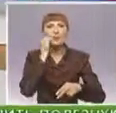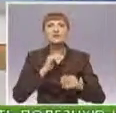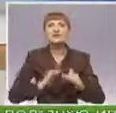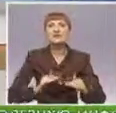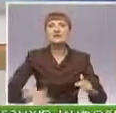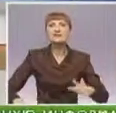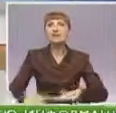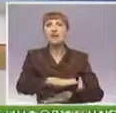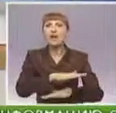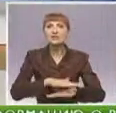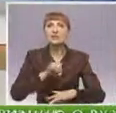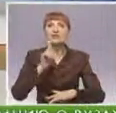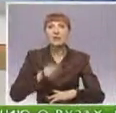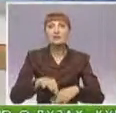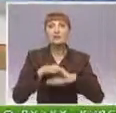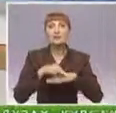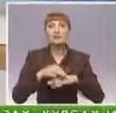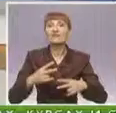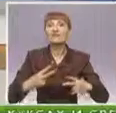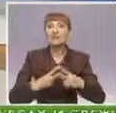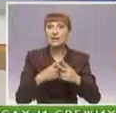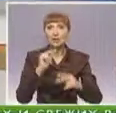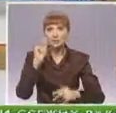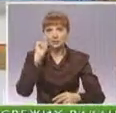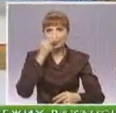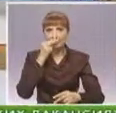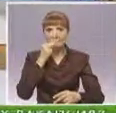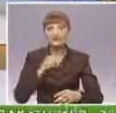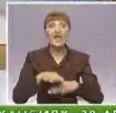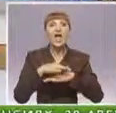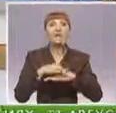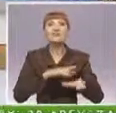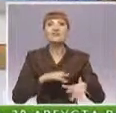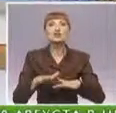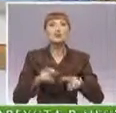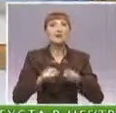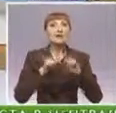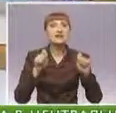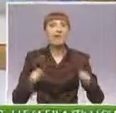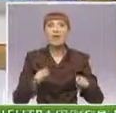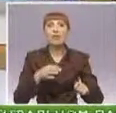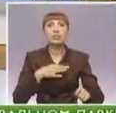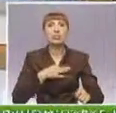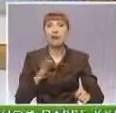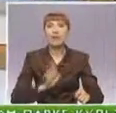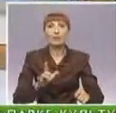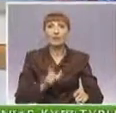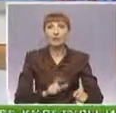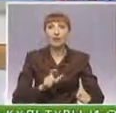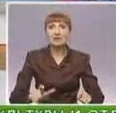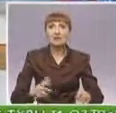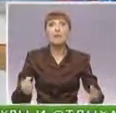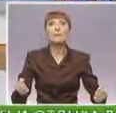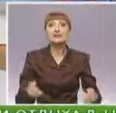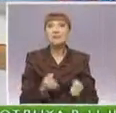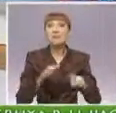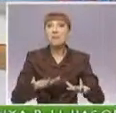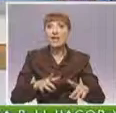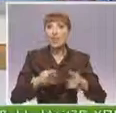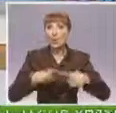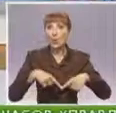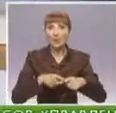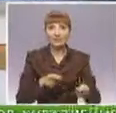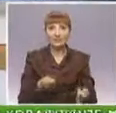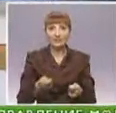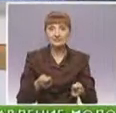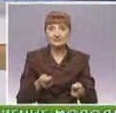Реконструкция запущенных детских площадок также пройдет в Астане и Шымкенте. Движение организовали неравнодушные граждане, а поддержали